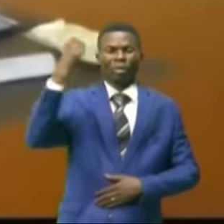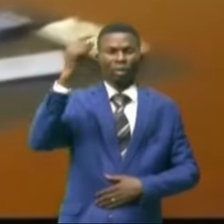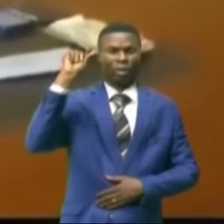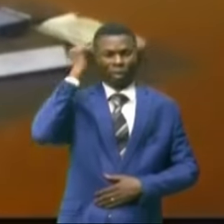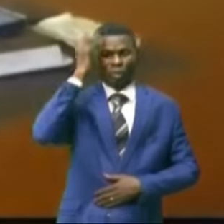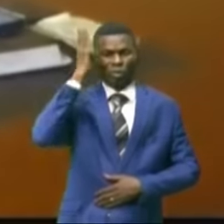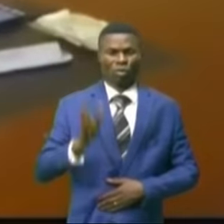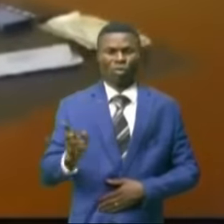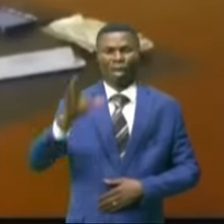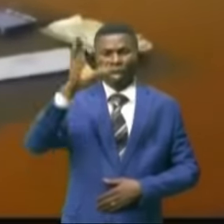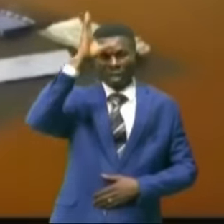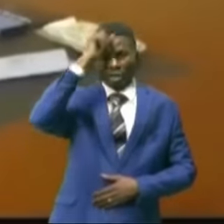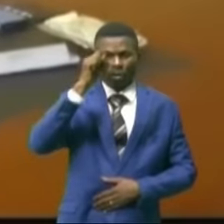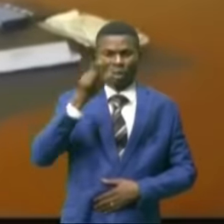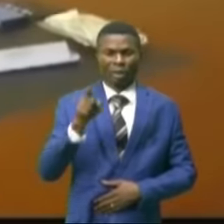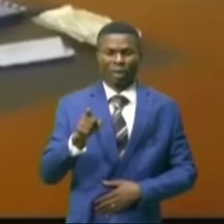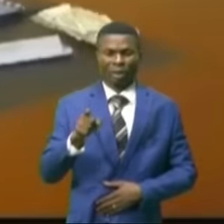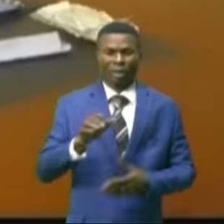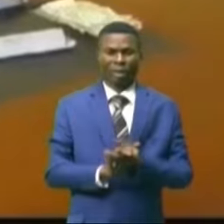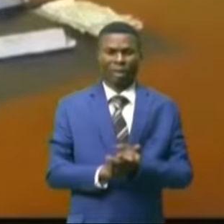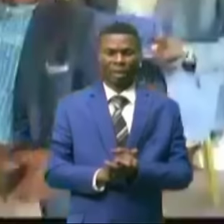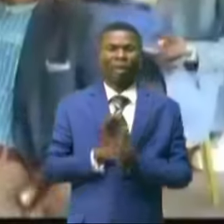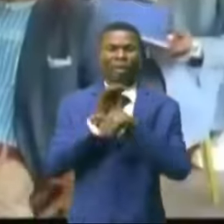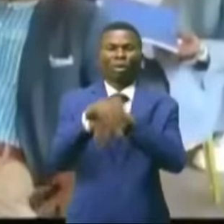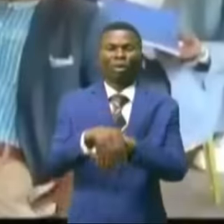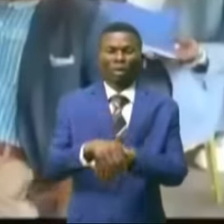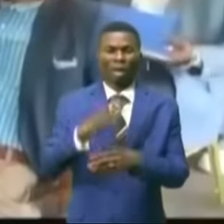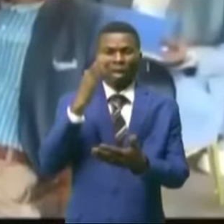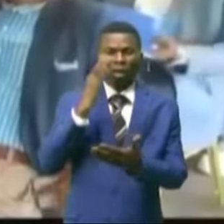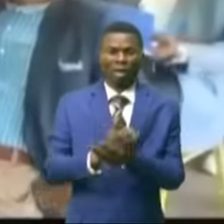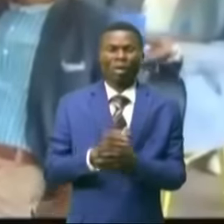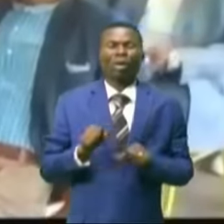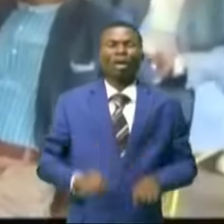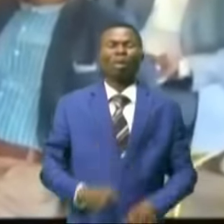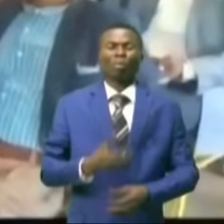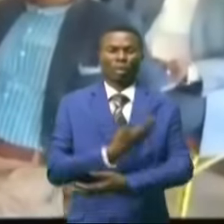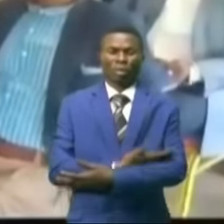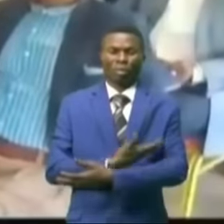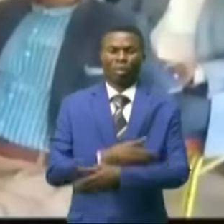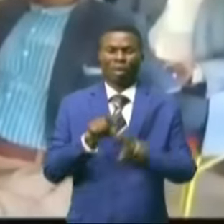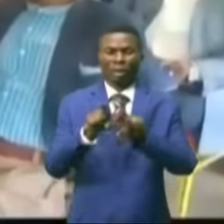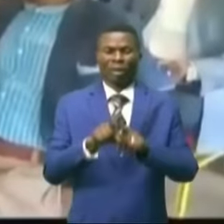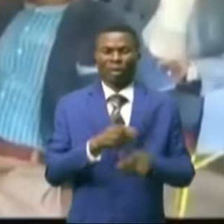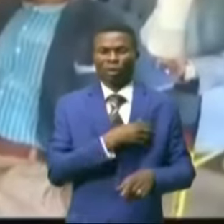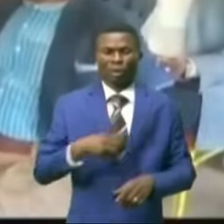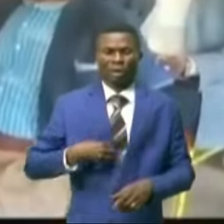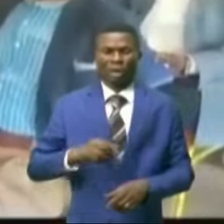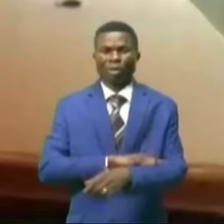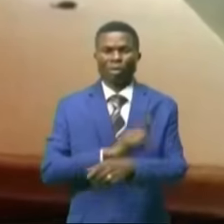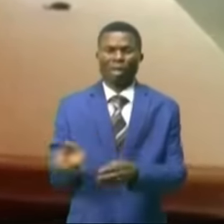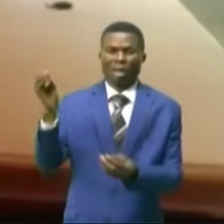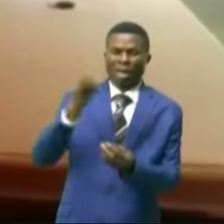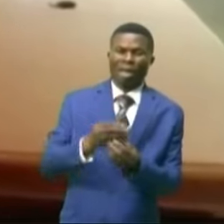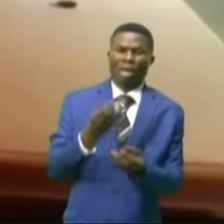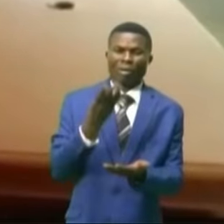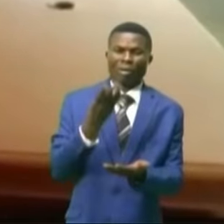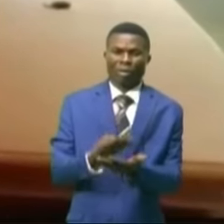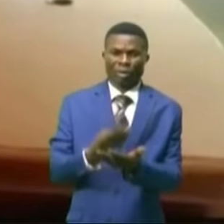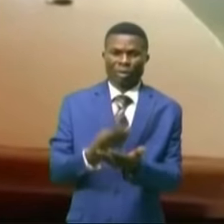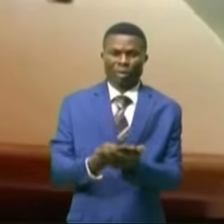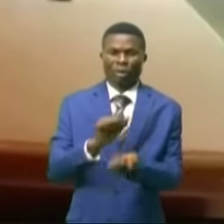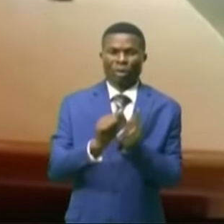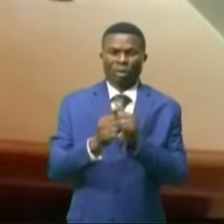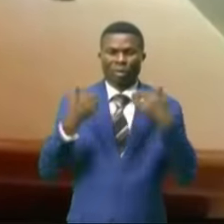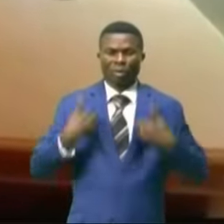du Kwilu, Félicien Kiwaimwadi, vient de s'engager à lutter contre la mortalité maternelle et infantile par l'augmentation du budget du secteur santé